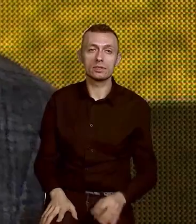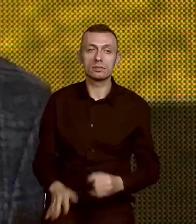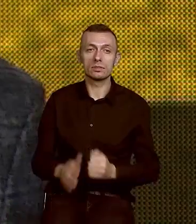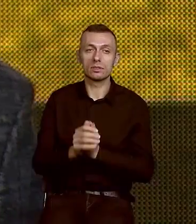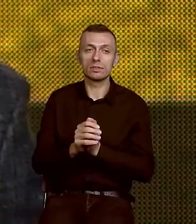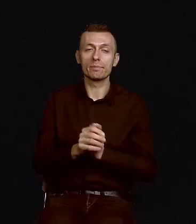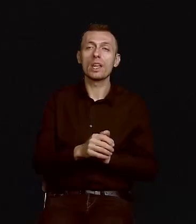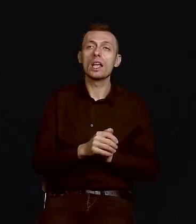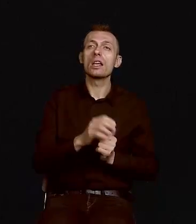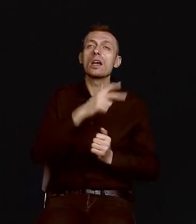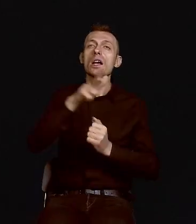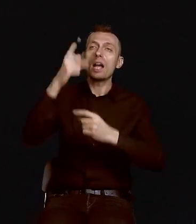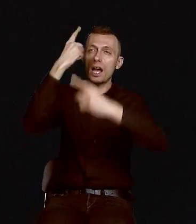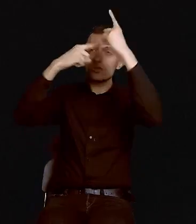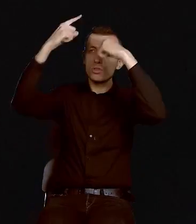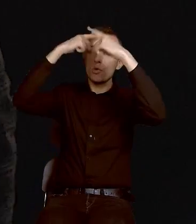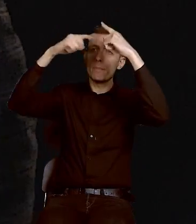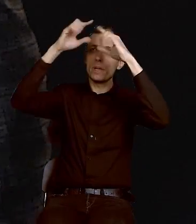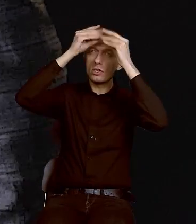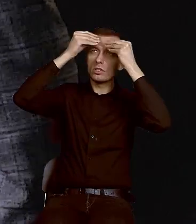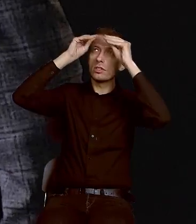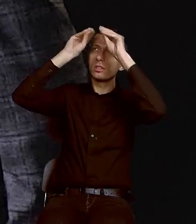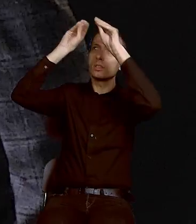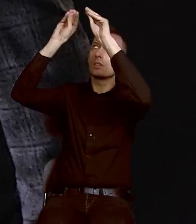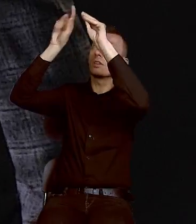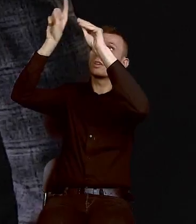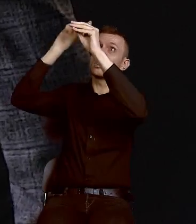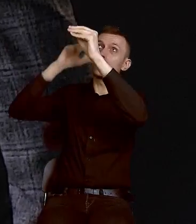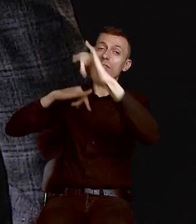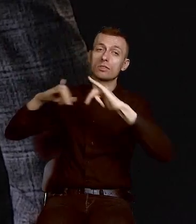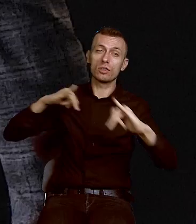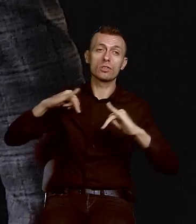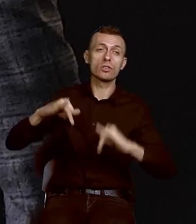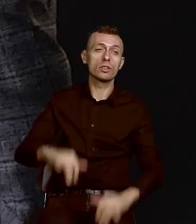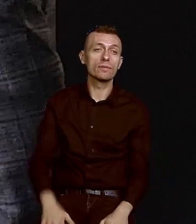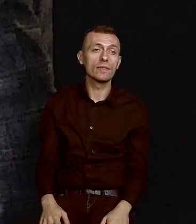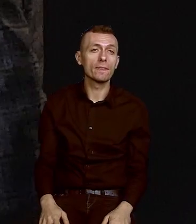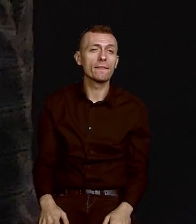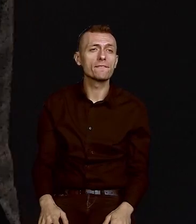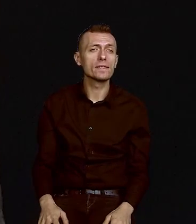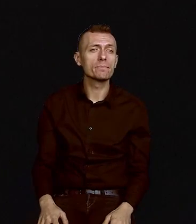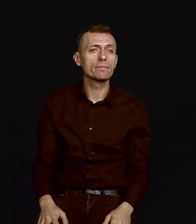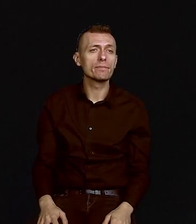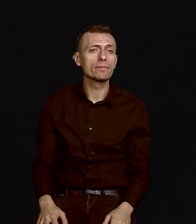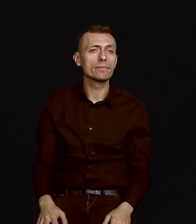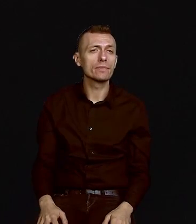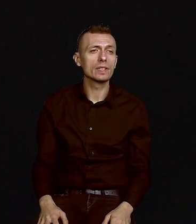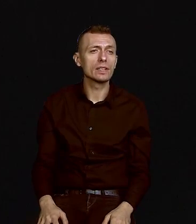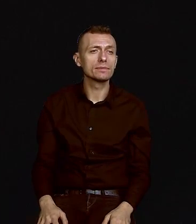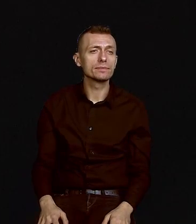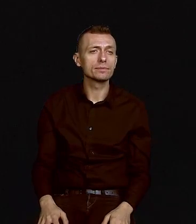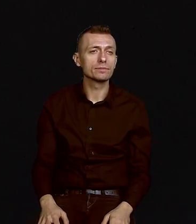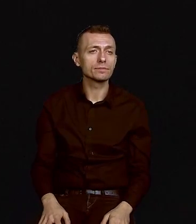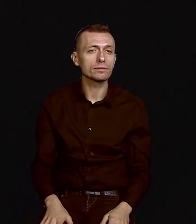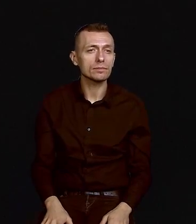spełnienie szukaj w Bogu. Pragnienie dążą do zaspokojenia. Skoro więc problemem są złe